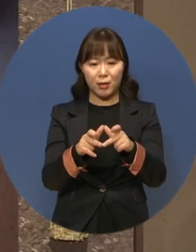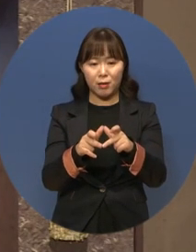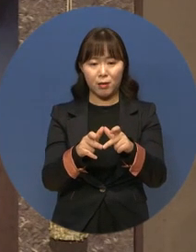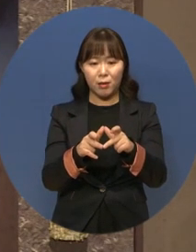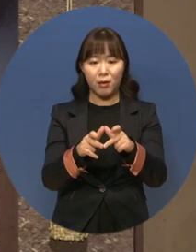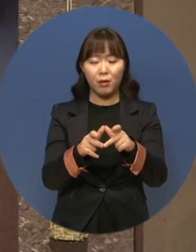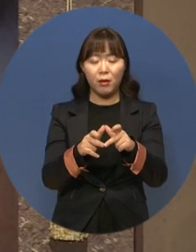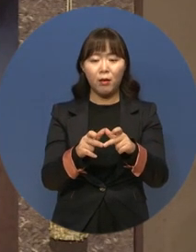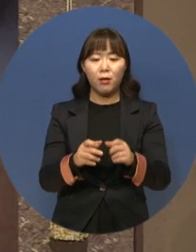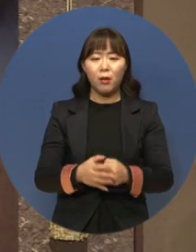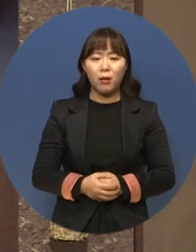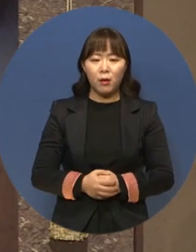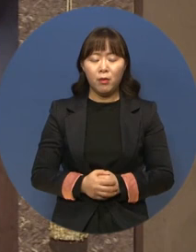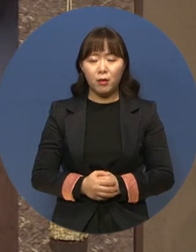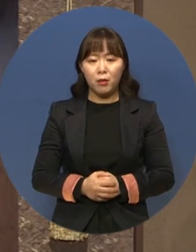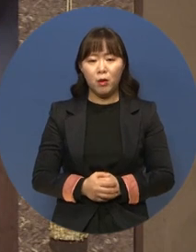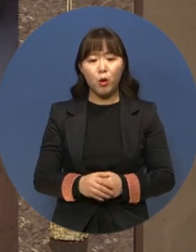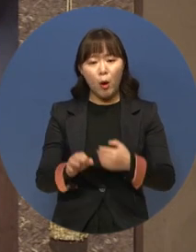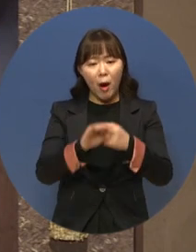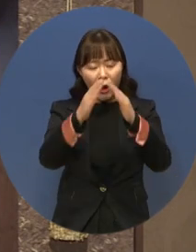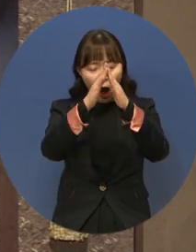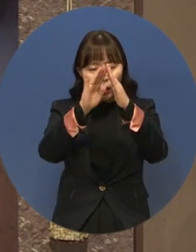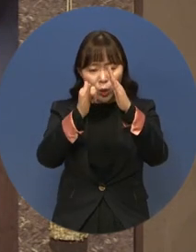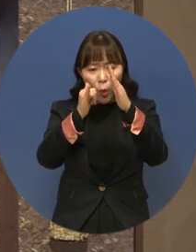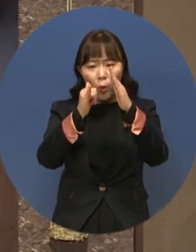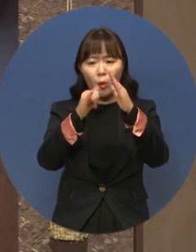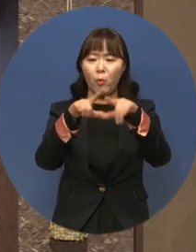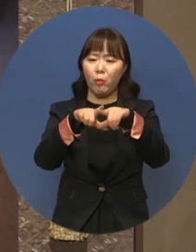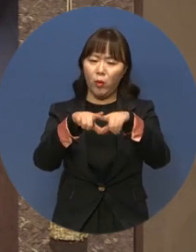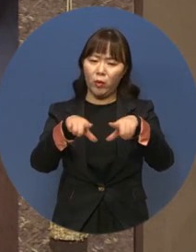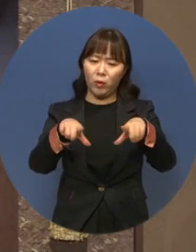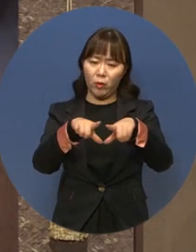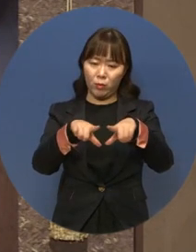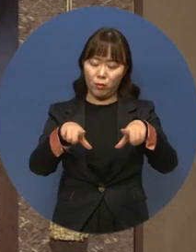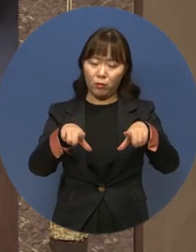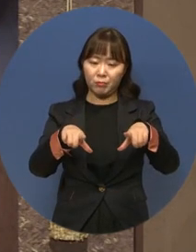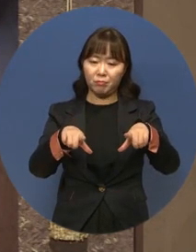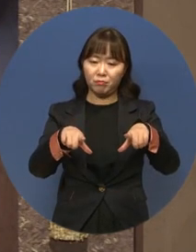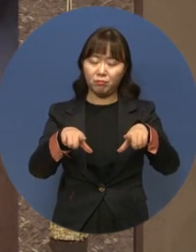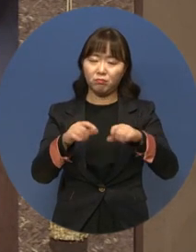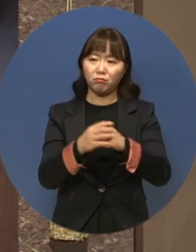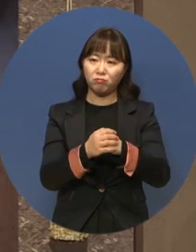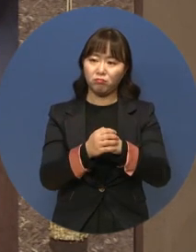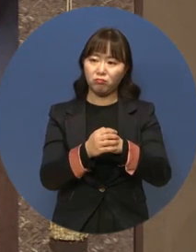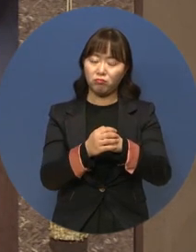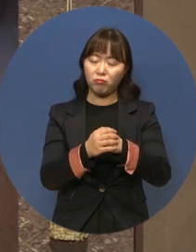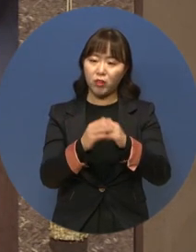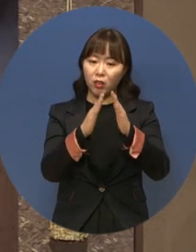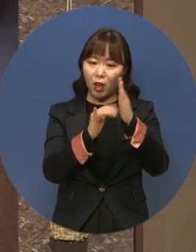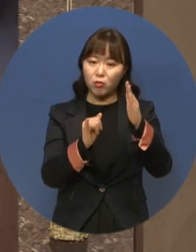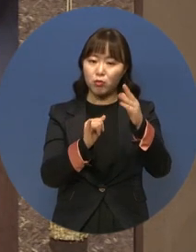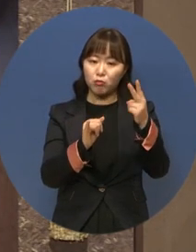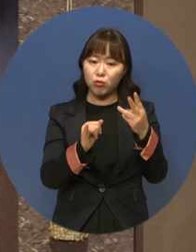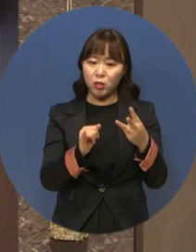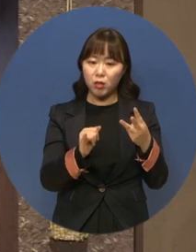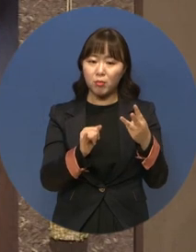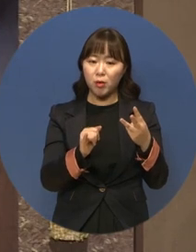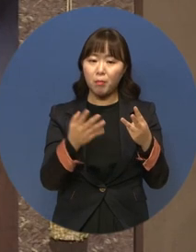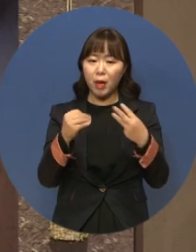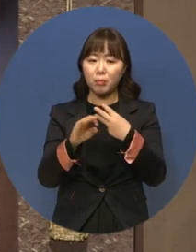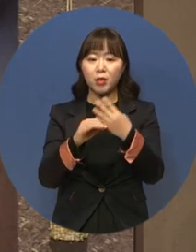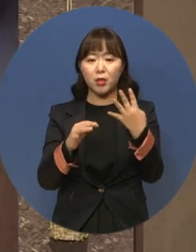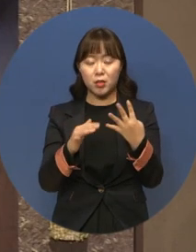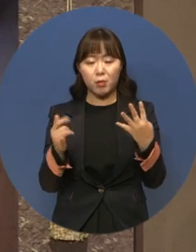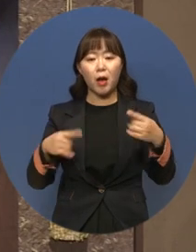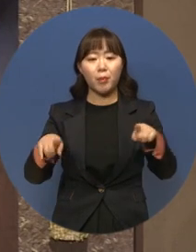네. 그러면 가족? 그렇죠. 가족이 보통 두세 명씩은 다 있잖아요. 많으면 네 명까지